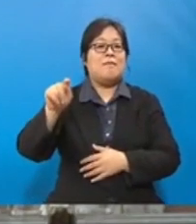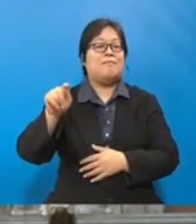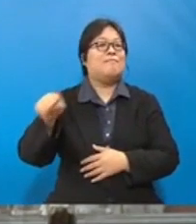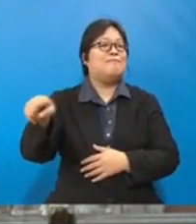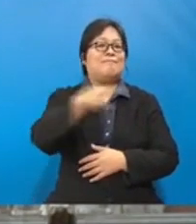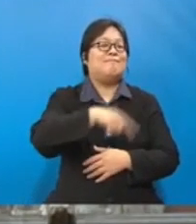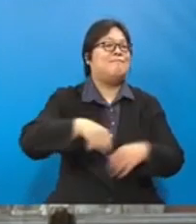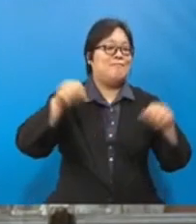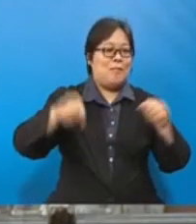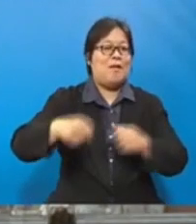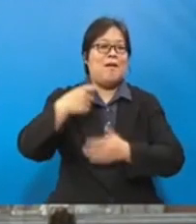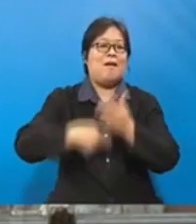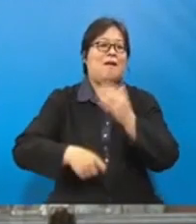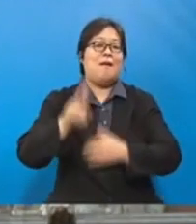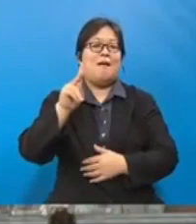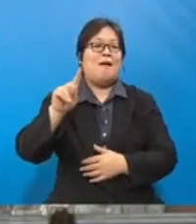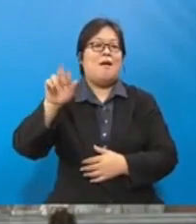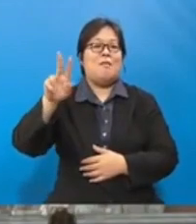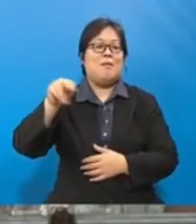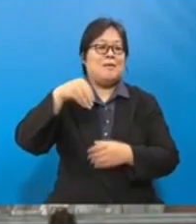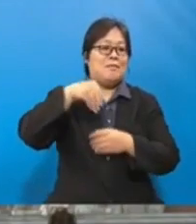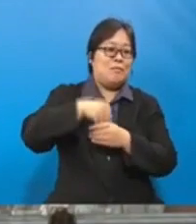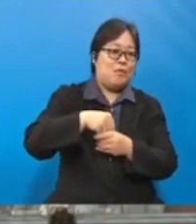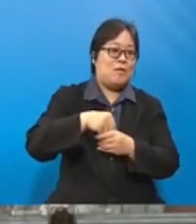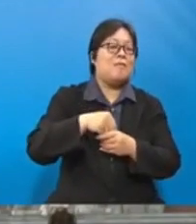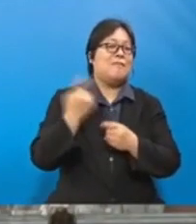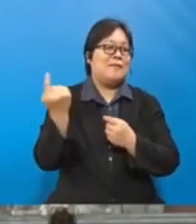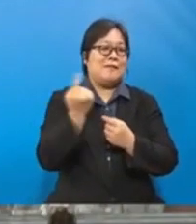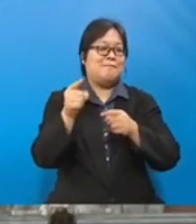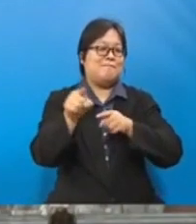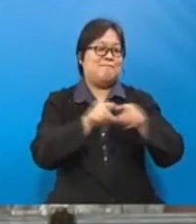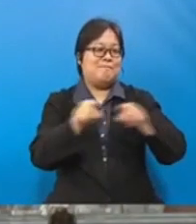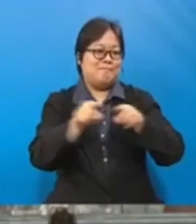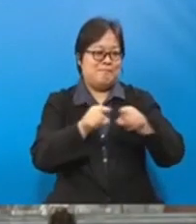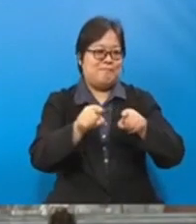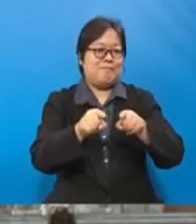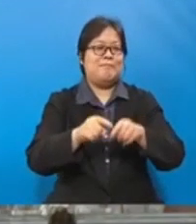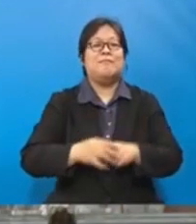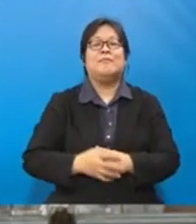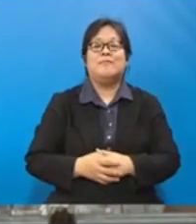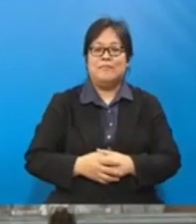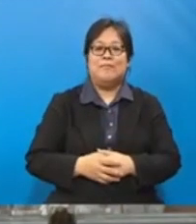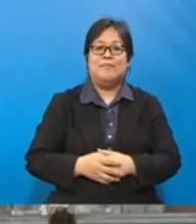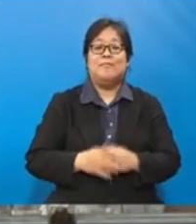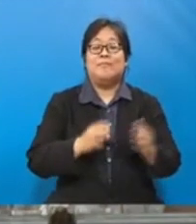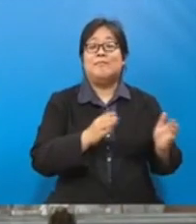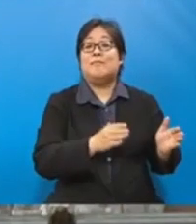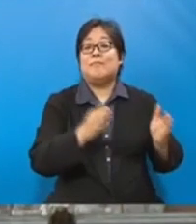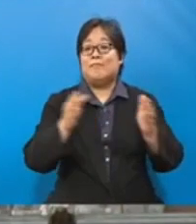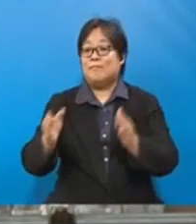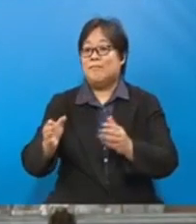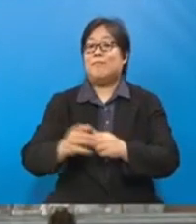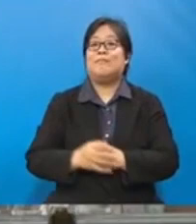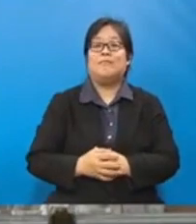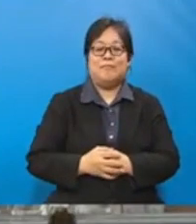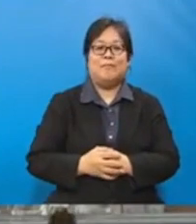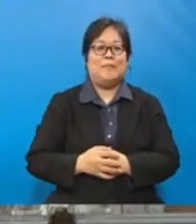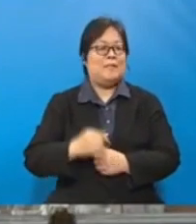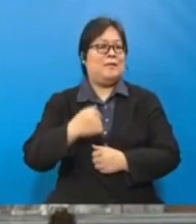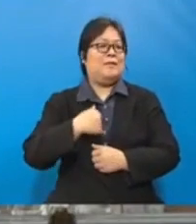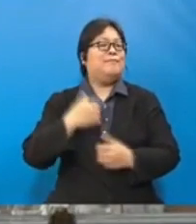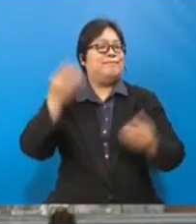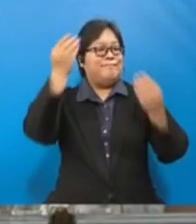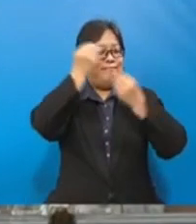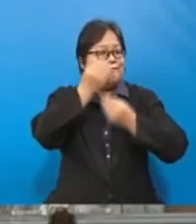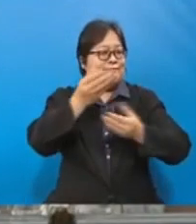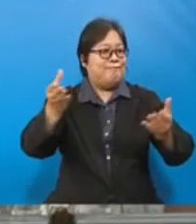membolehkan harga Kapan di pasaran domestik Shining dan kompetitif Setelah itu saya juga